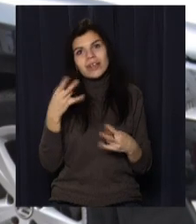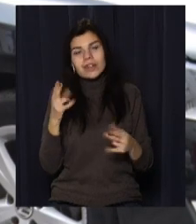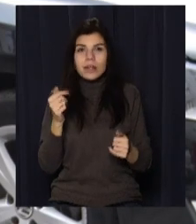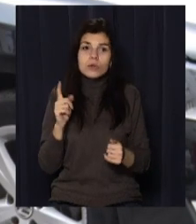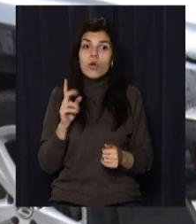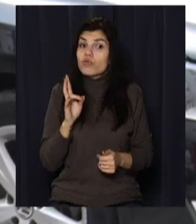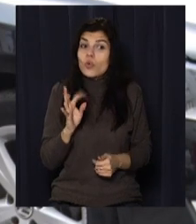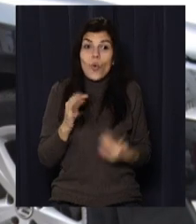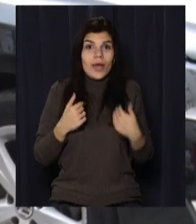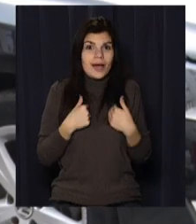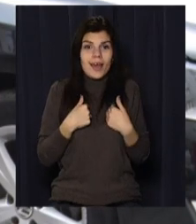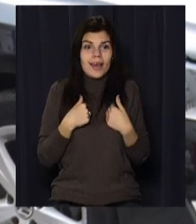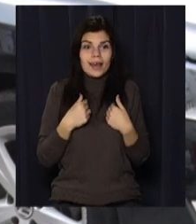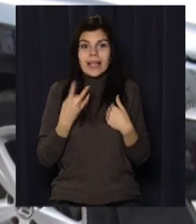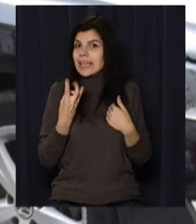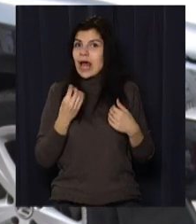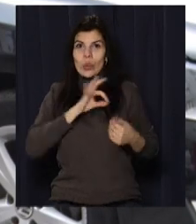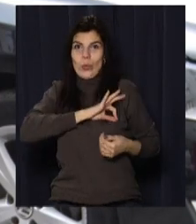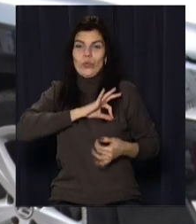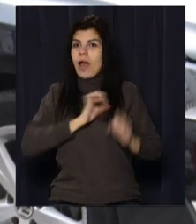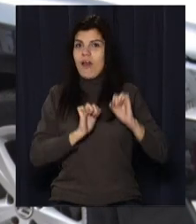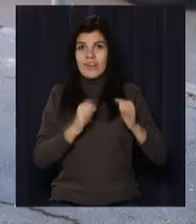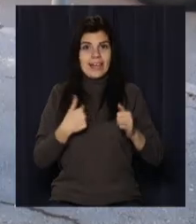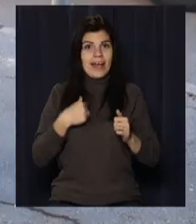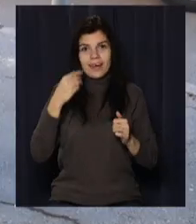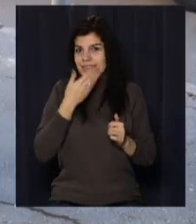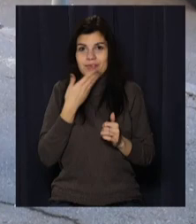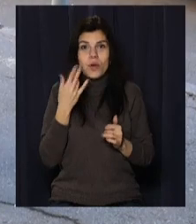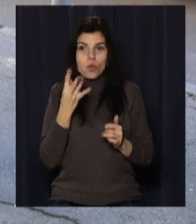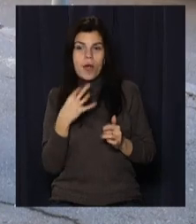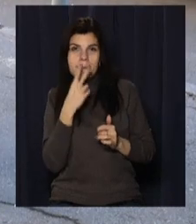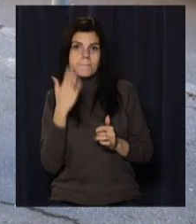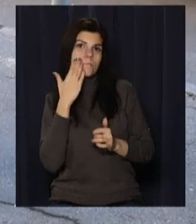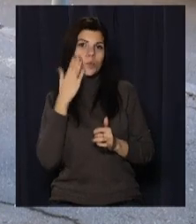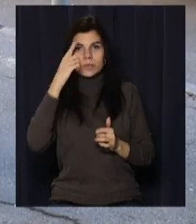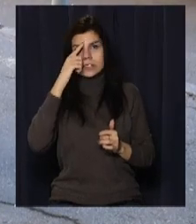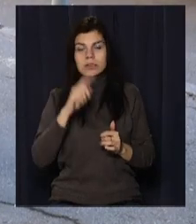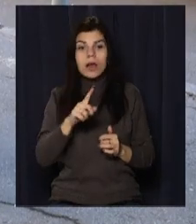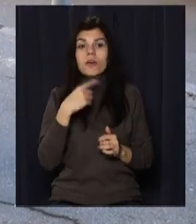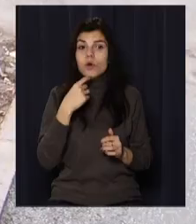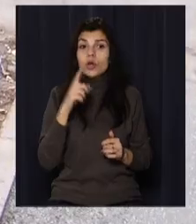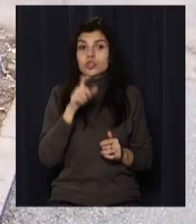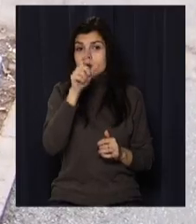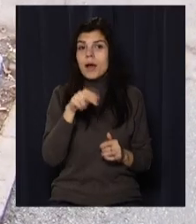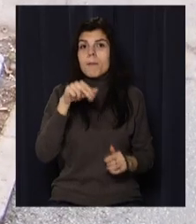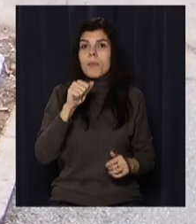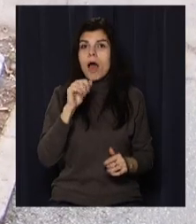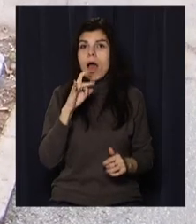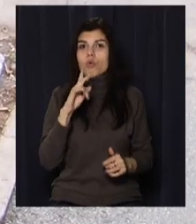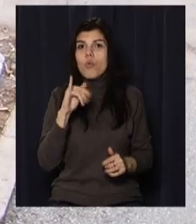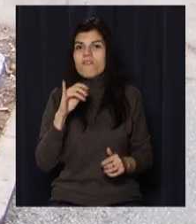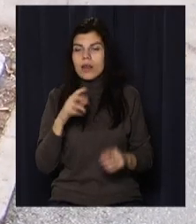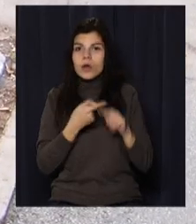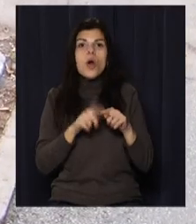же подчеркивала, что я не юрист, не адвокат. Наші співрозмовники кажуть, кажуть, без паркувальників у місті не можна, адже не